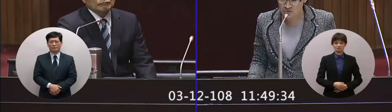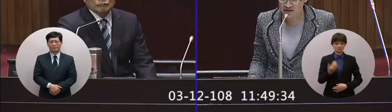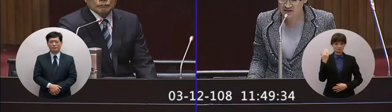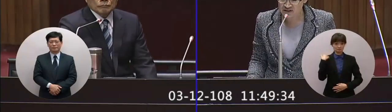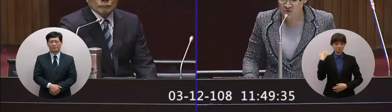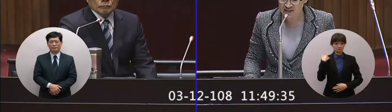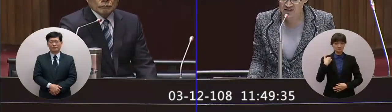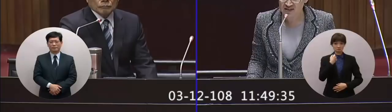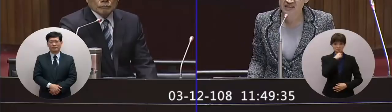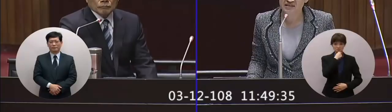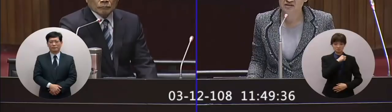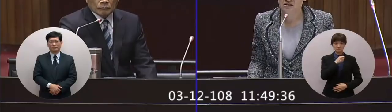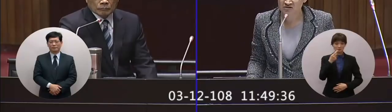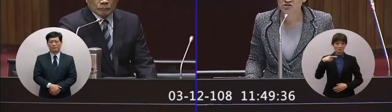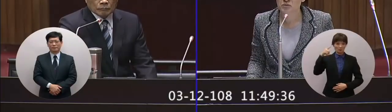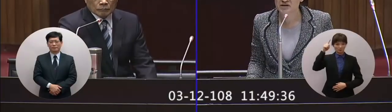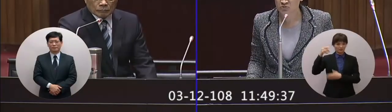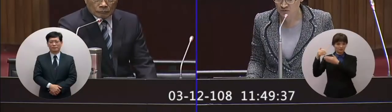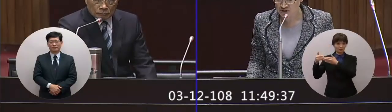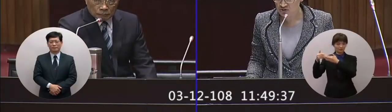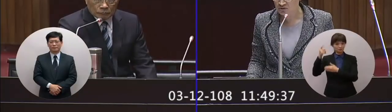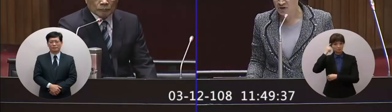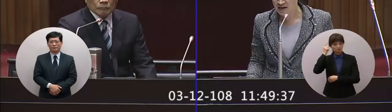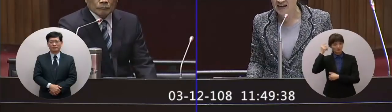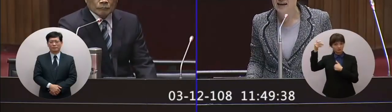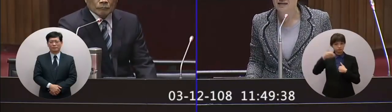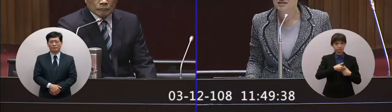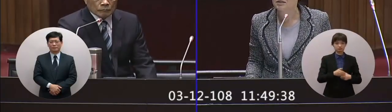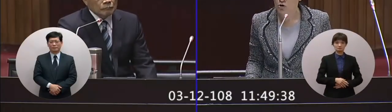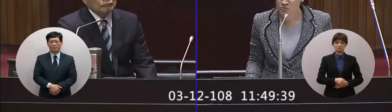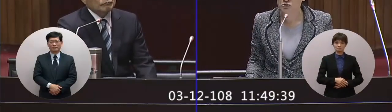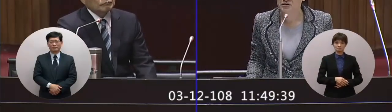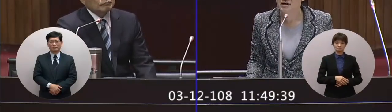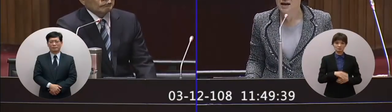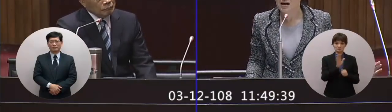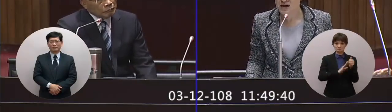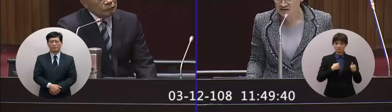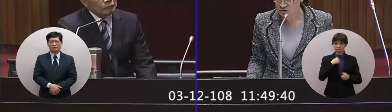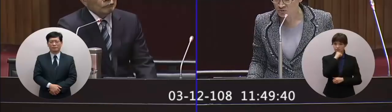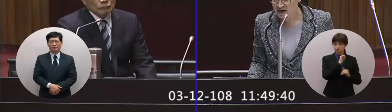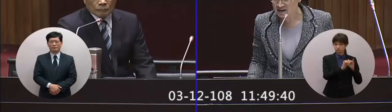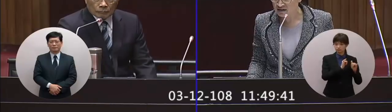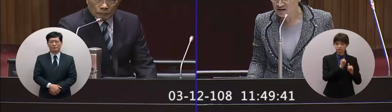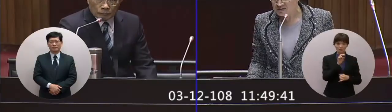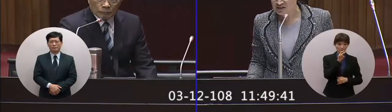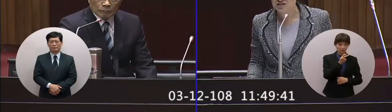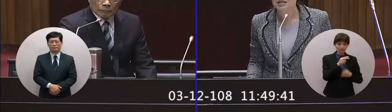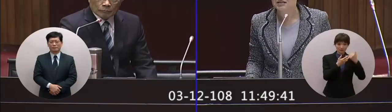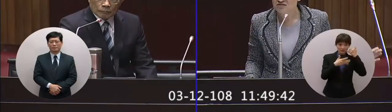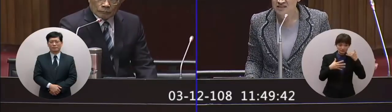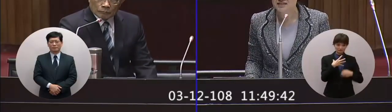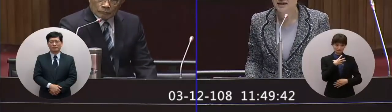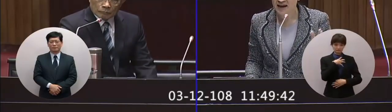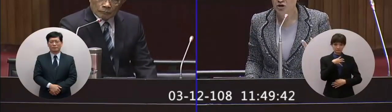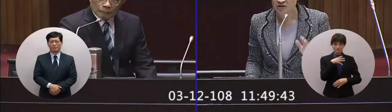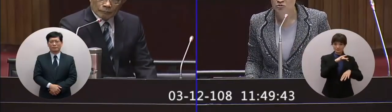陆的思维以及多年的戒严哦，导致我们很多民众对海洋是恐惧的，害怕接触海洋，甚至